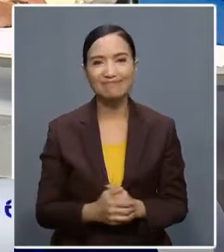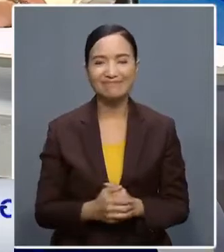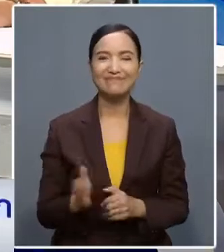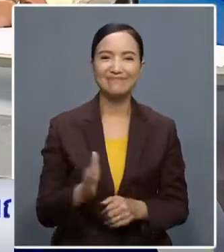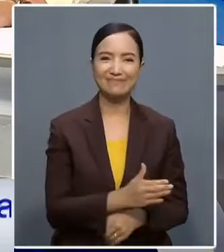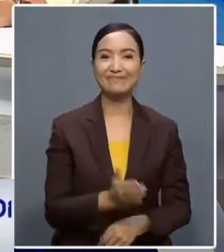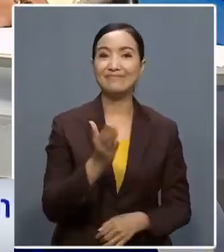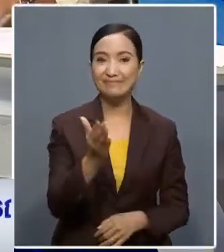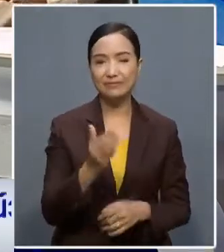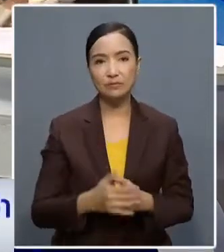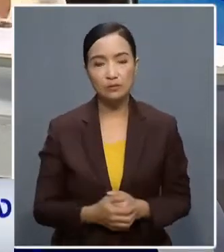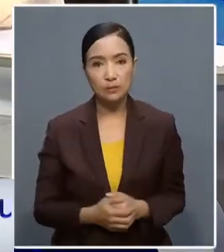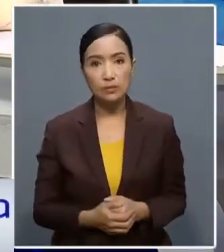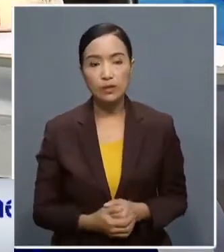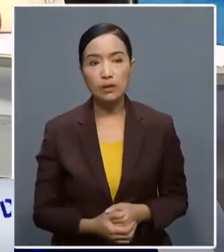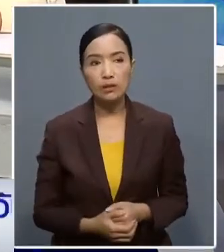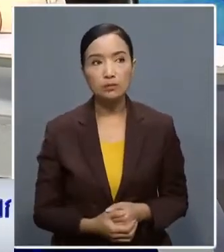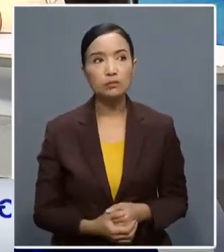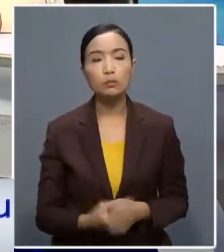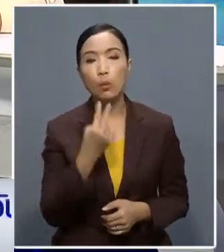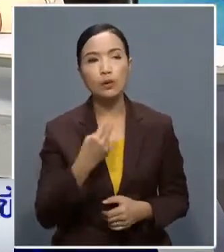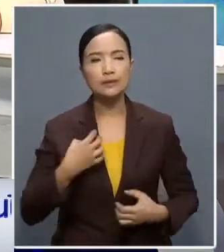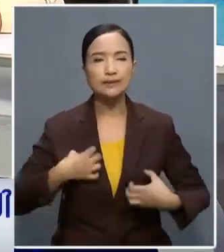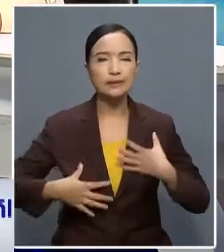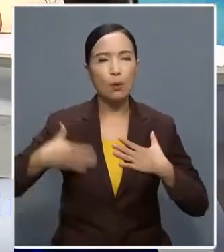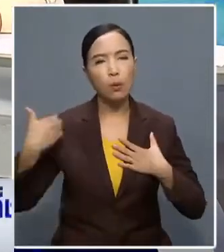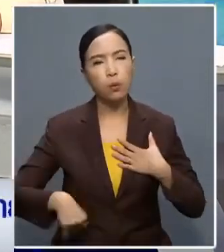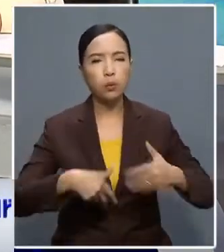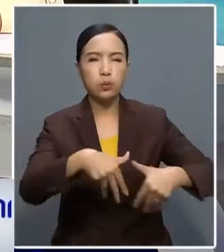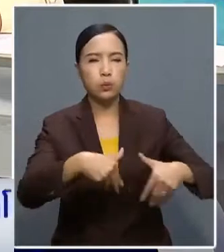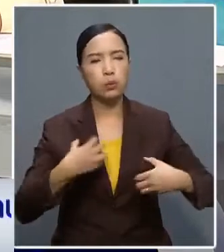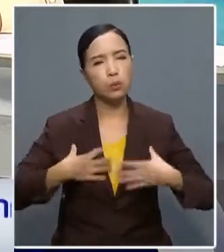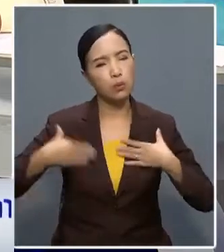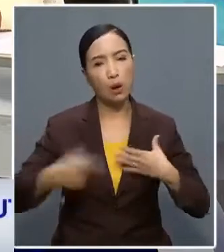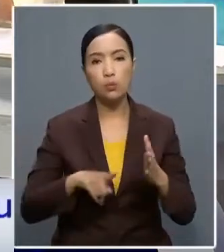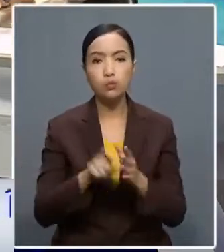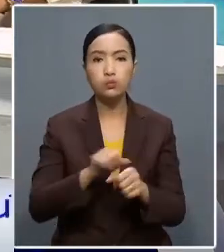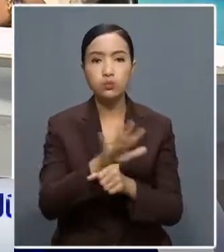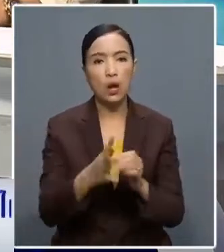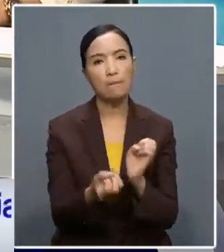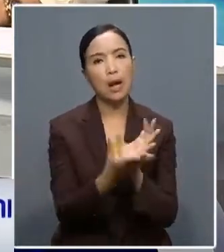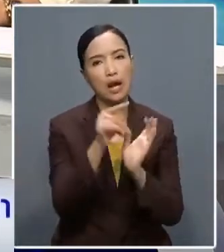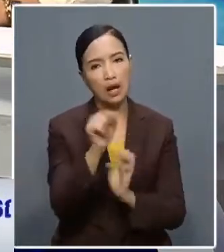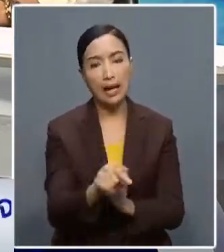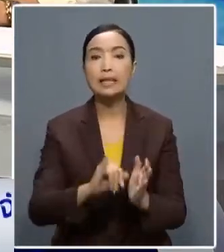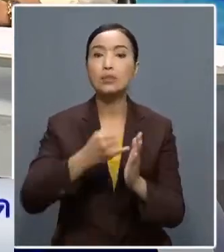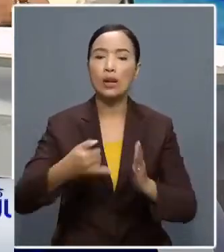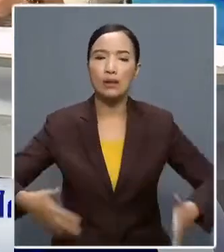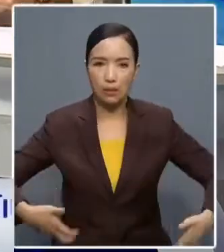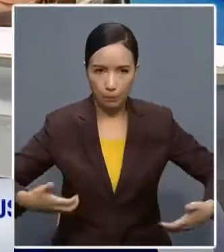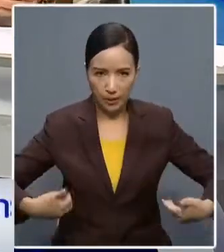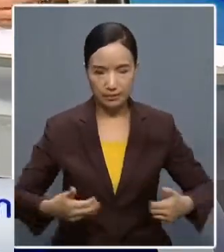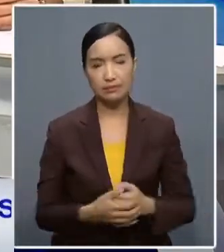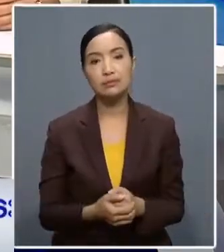ท่านผู้ชมครับไปดูความเดือดร้อนของชาวบ้านที่ได้รับผลกระทบจากโควิด -19 นะครับที่จังหวัดลพบุรี